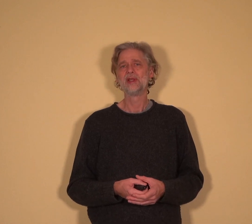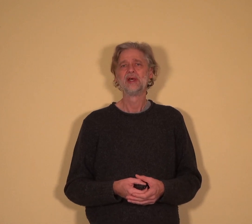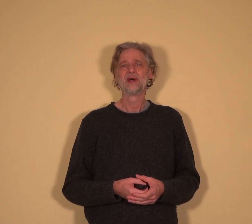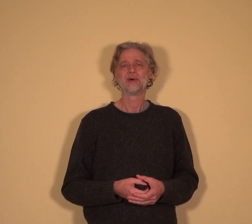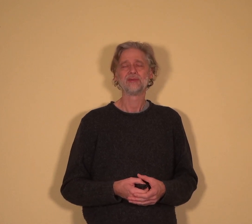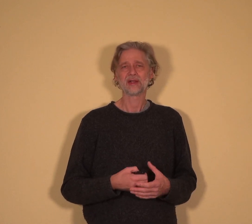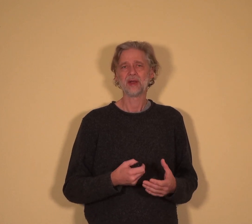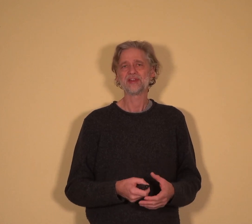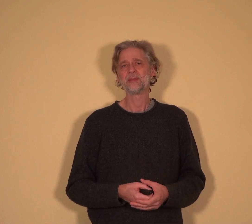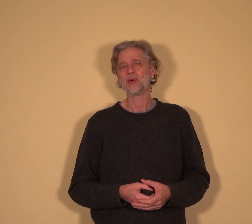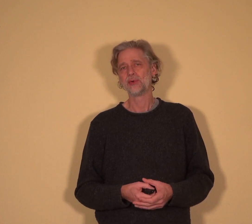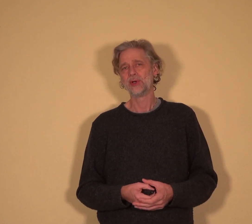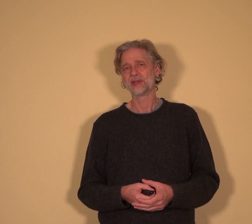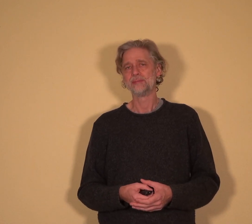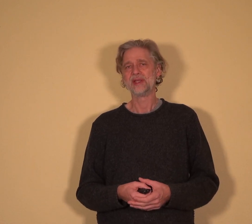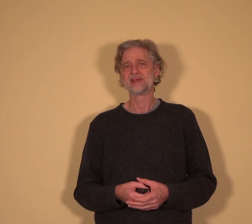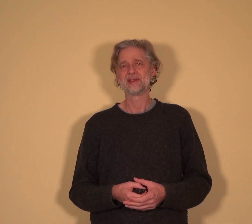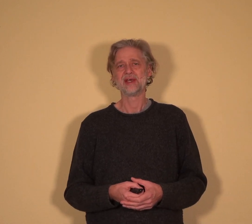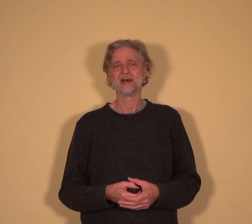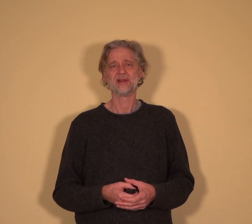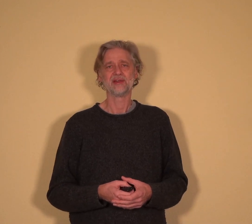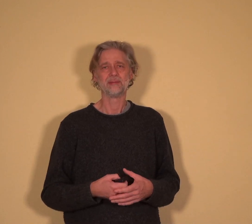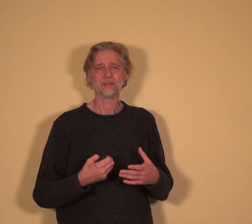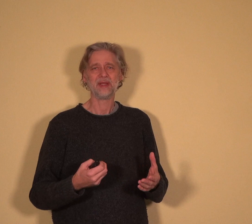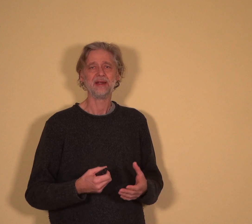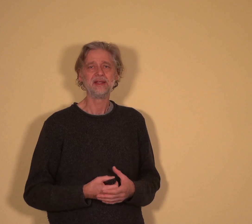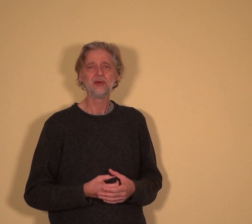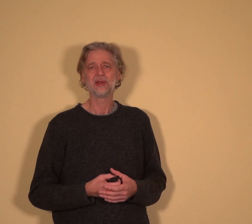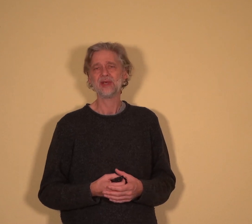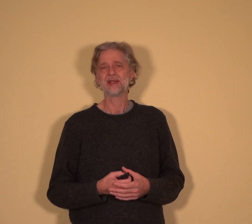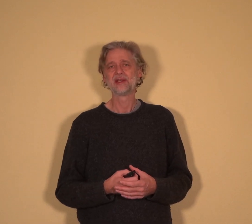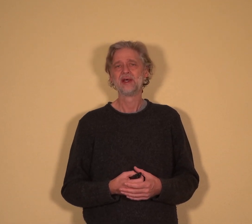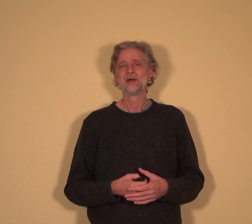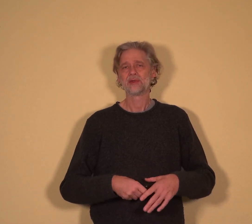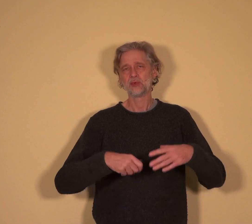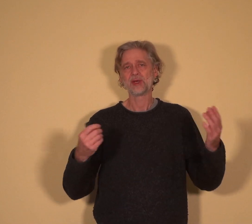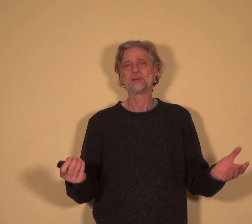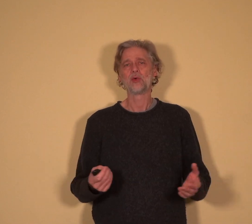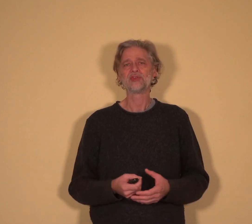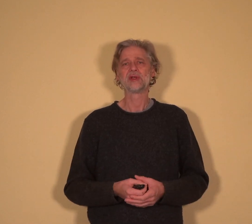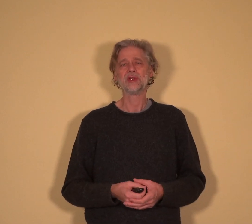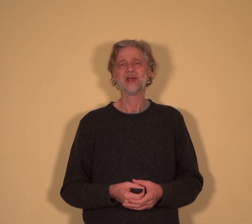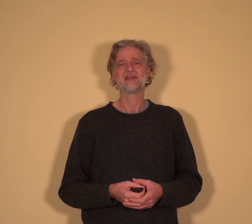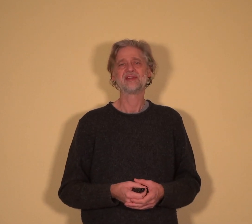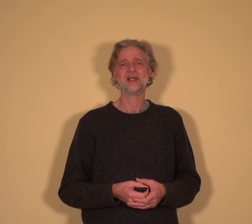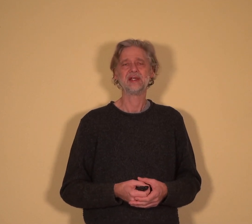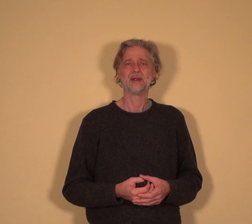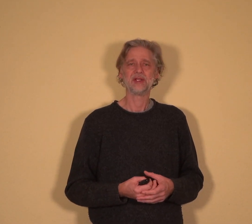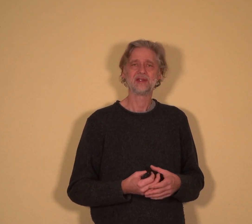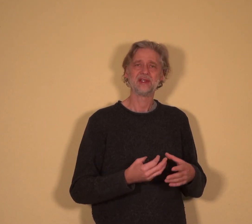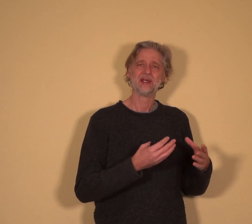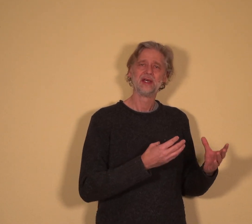Kipppunkten. Und wir hatten beim letzten Mal aufgehört mit dem El Niño-Effekt. Und den muss man in einem größeren Kontext